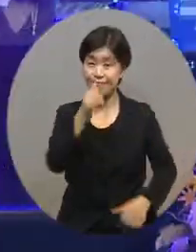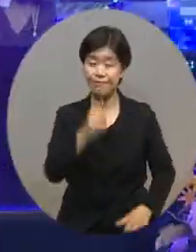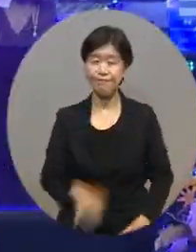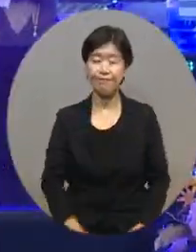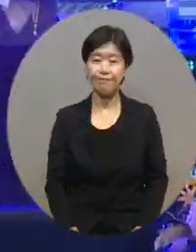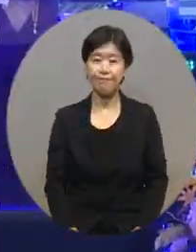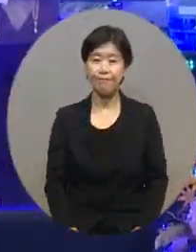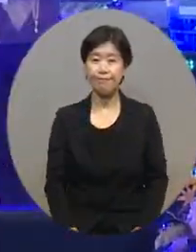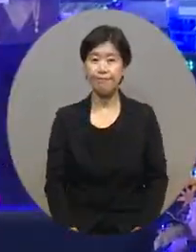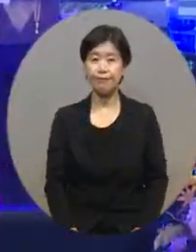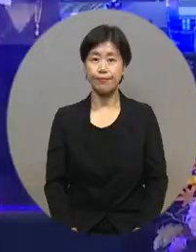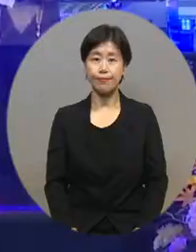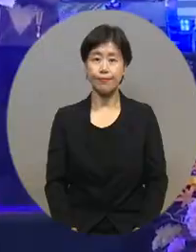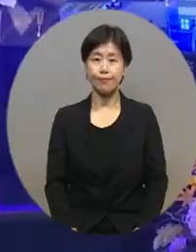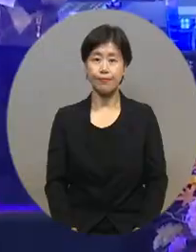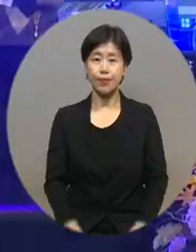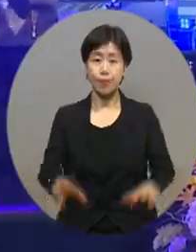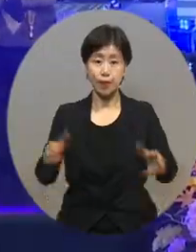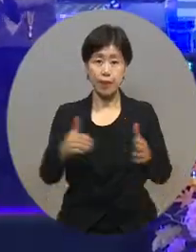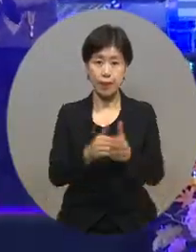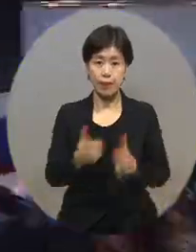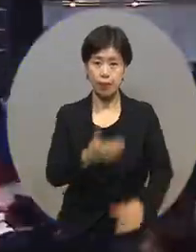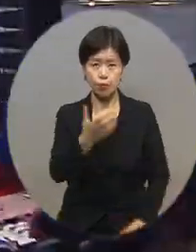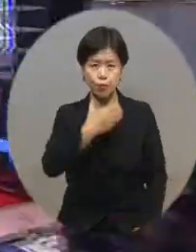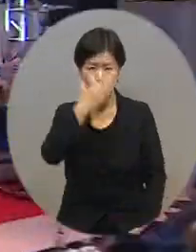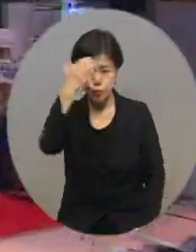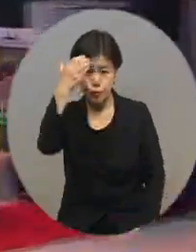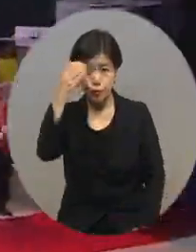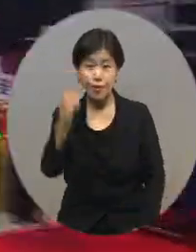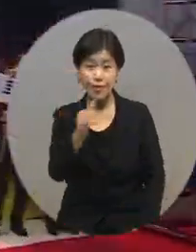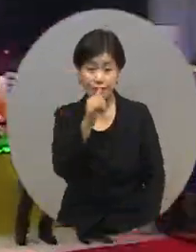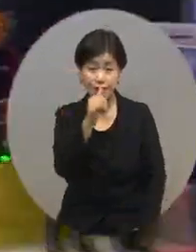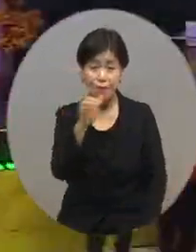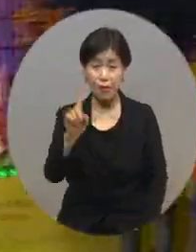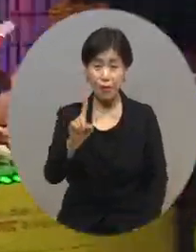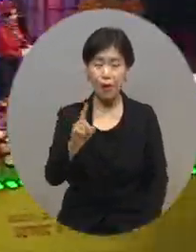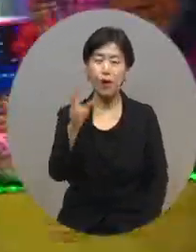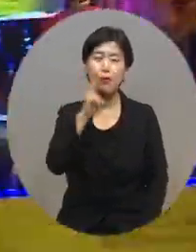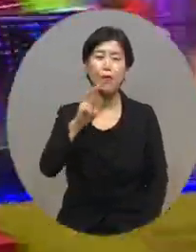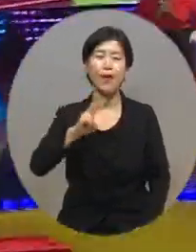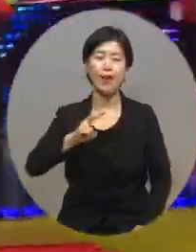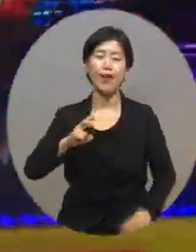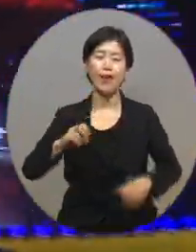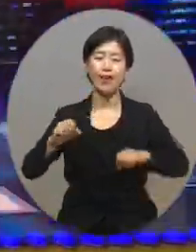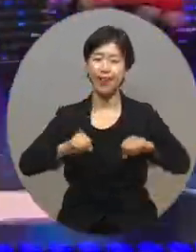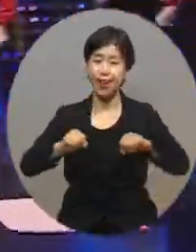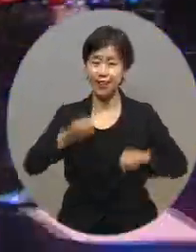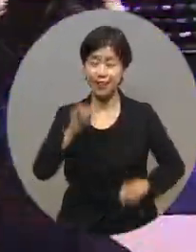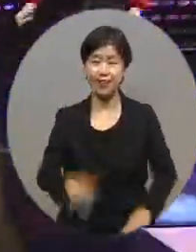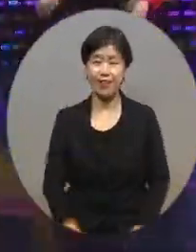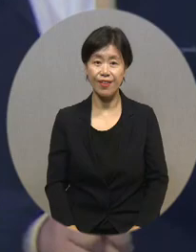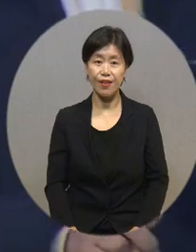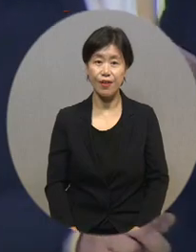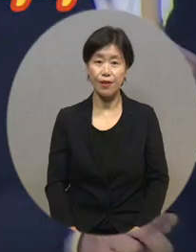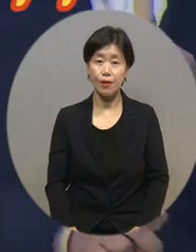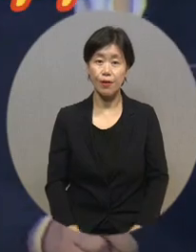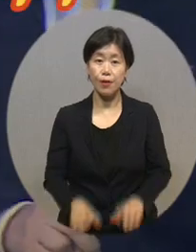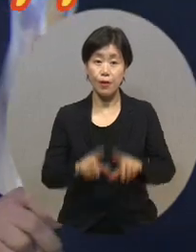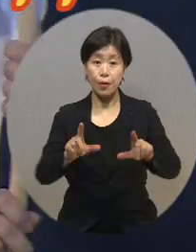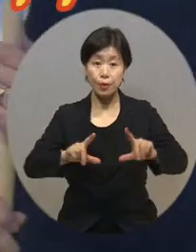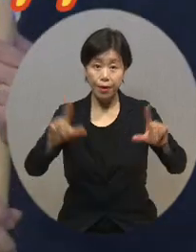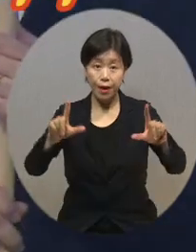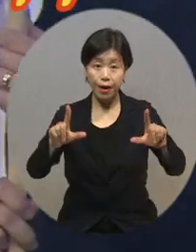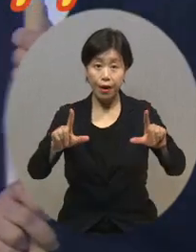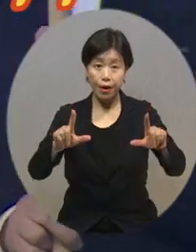찾아서. 그동안 간직해왔던 꿈을 찾는 무대가 복지TV에서 시작됩니다. 평일 오후 2시